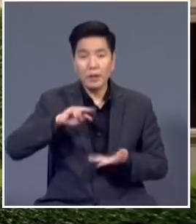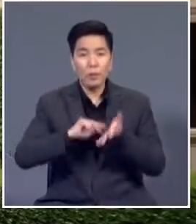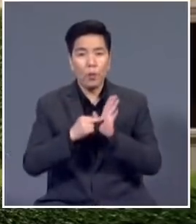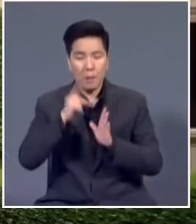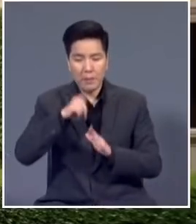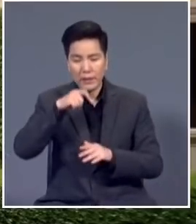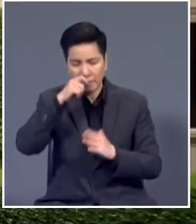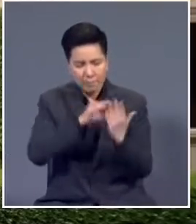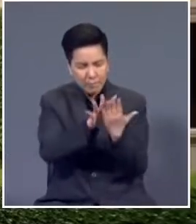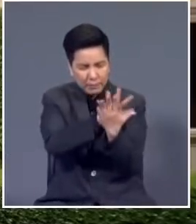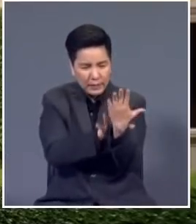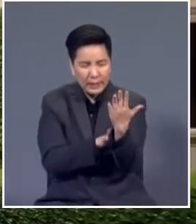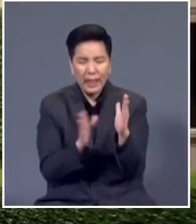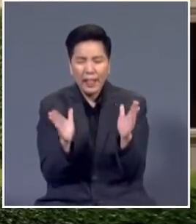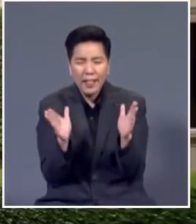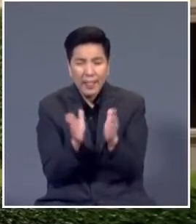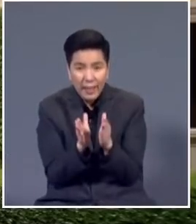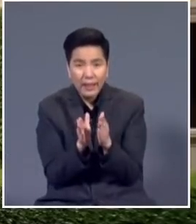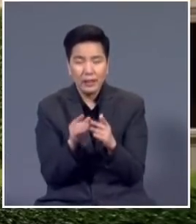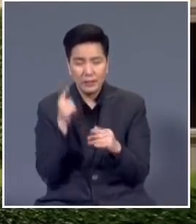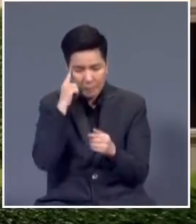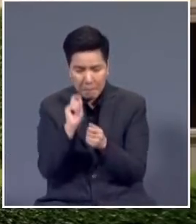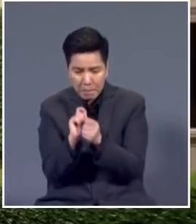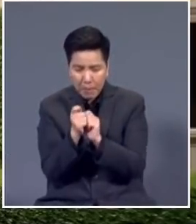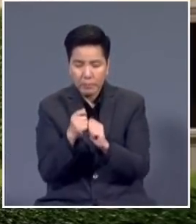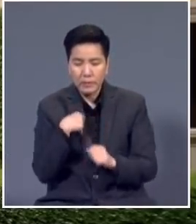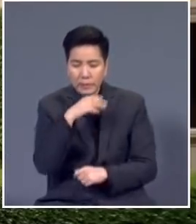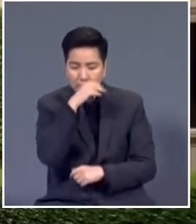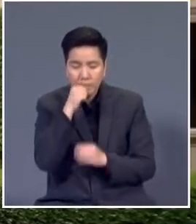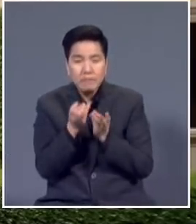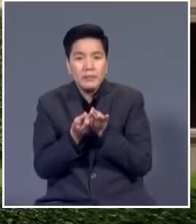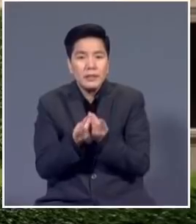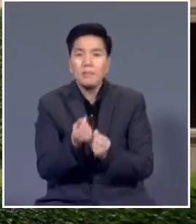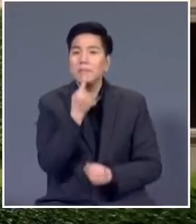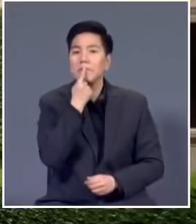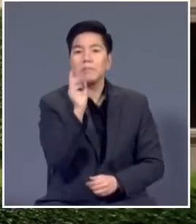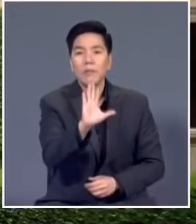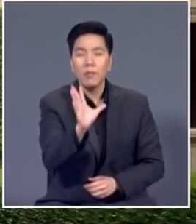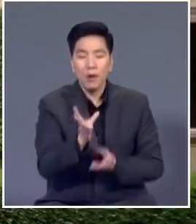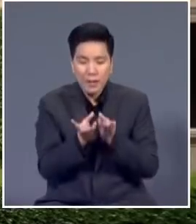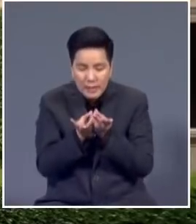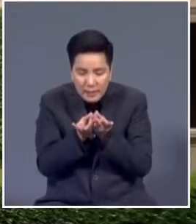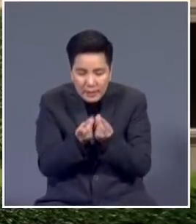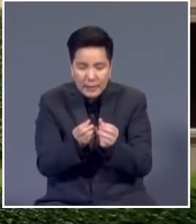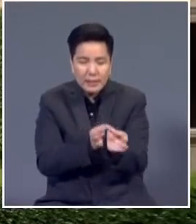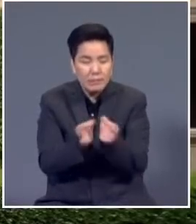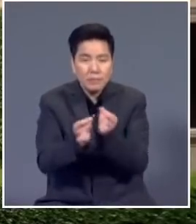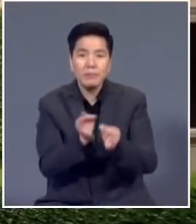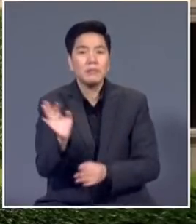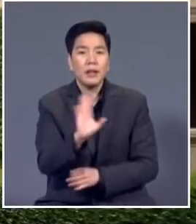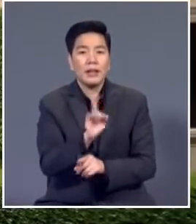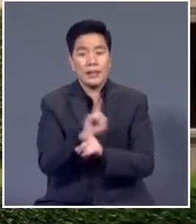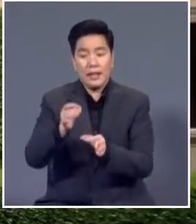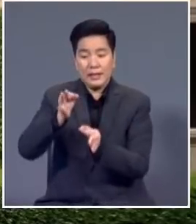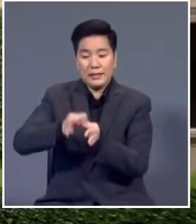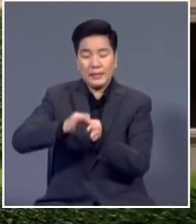ประเทศขนาดเล็กนะครับการปรับประมาณการครั้งนี้จึงไม่ได้เปิดเผยรายละเอียดไม่สามารถจะแยกพิจารณาชัดเจนแต่ล่าสุดธนาคาร